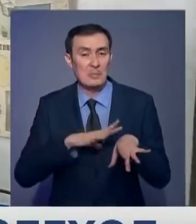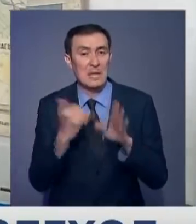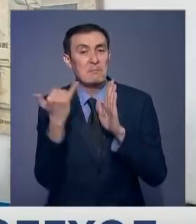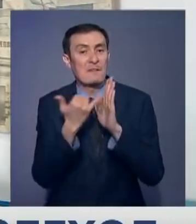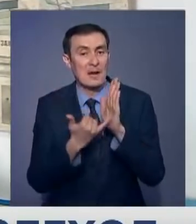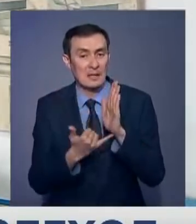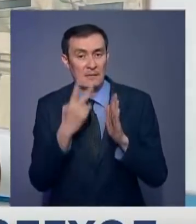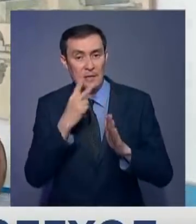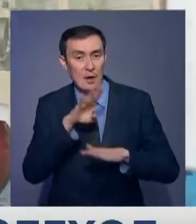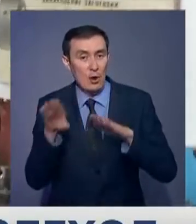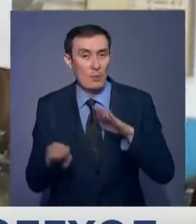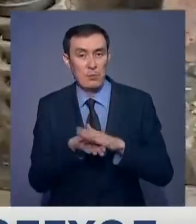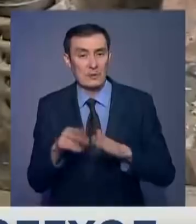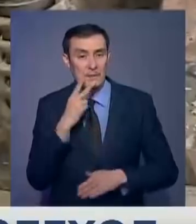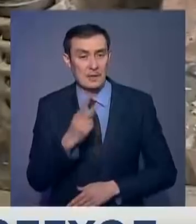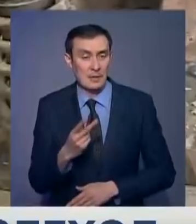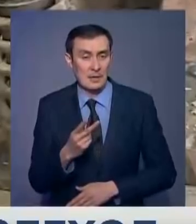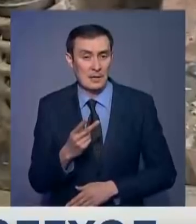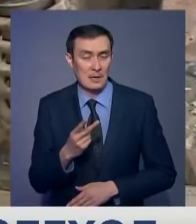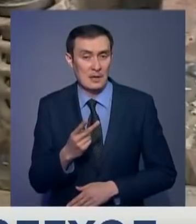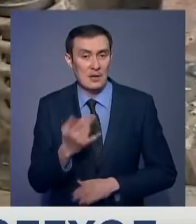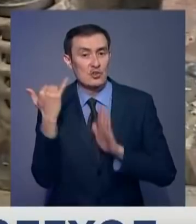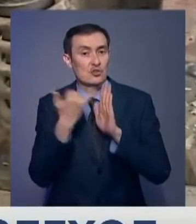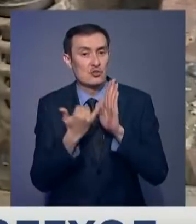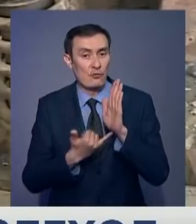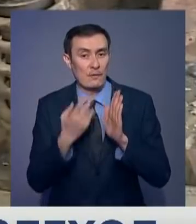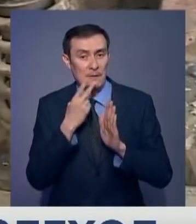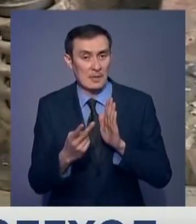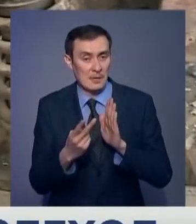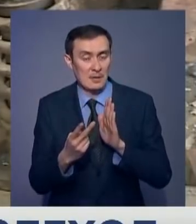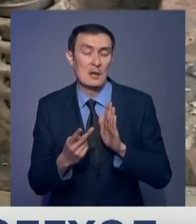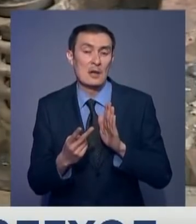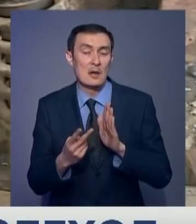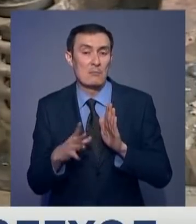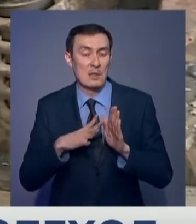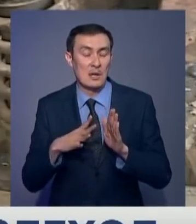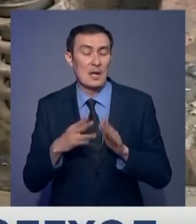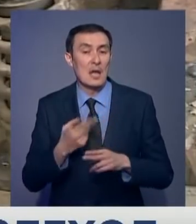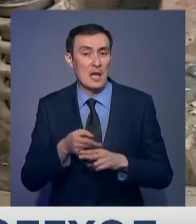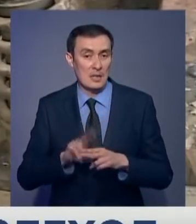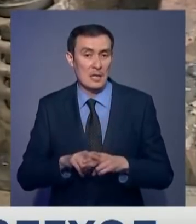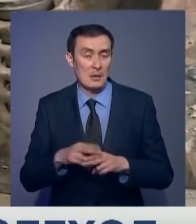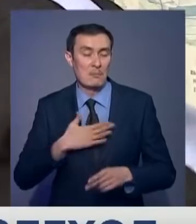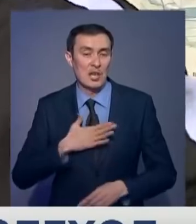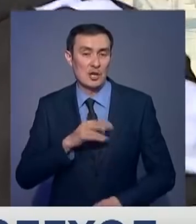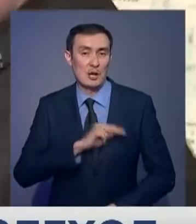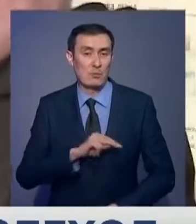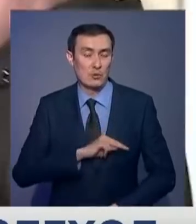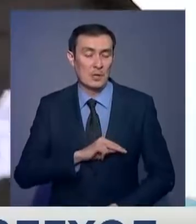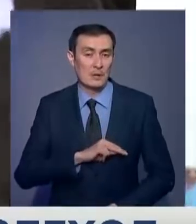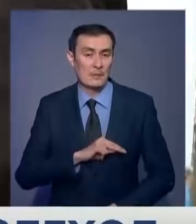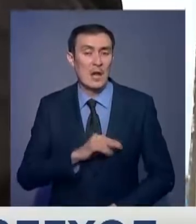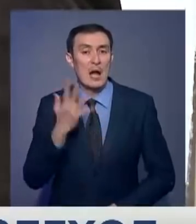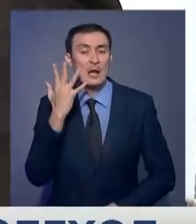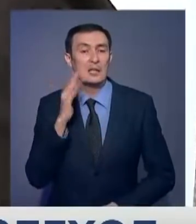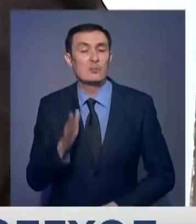снизу. Вот тут я. Вот, ну вот тут швы, может, увидите, вот, вареное. Вот это мы варили. Когда поедет